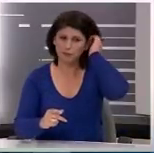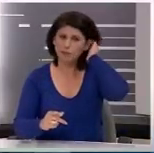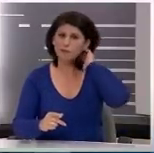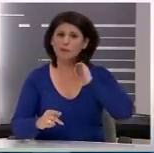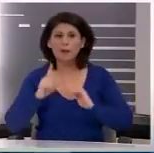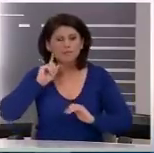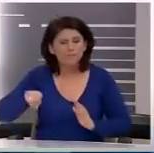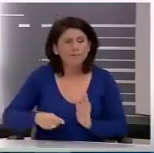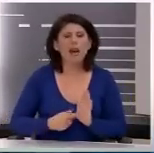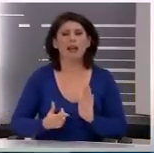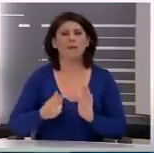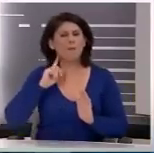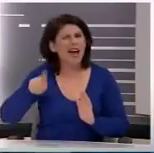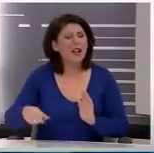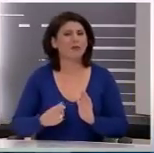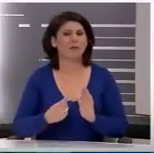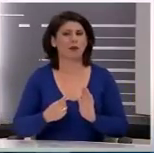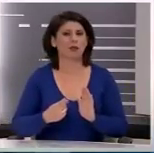παραβίασε τον νόμο και ευνόησε